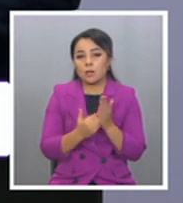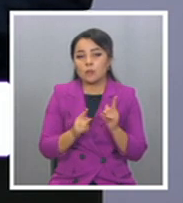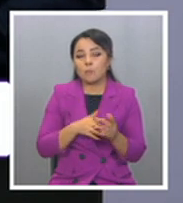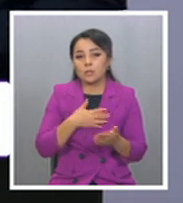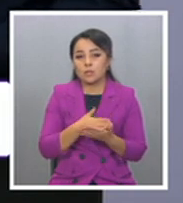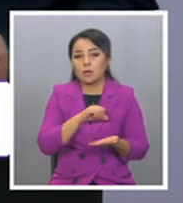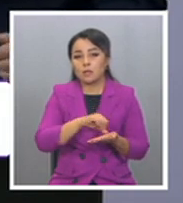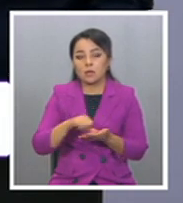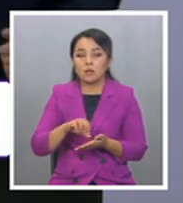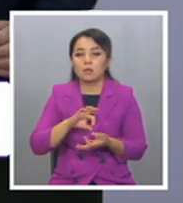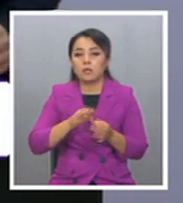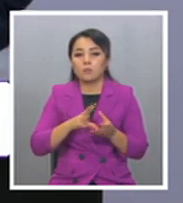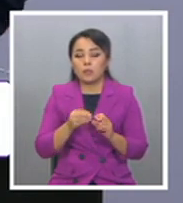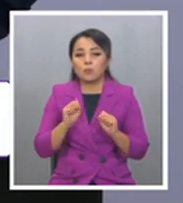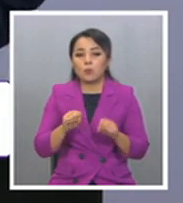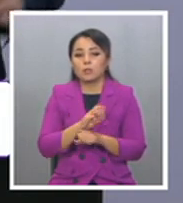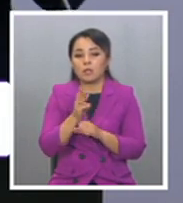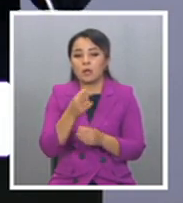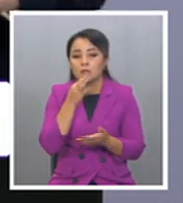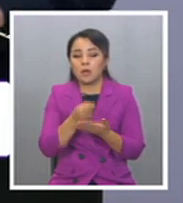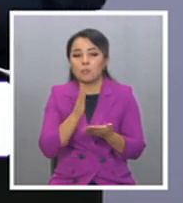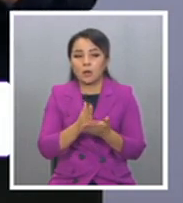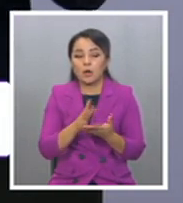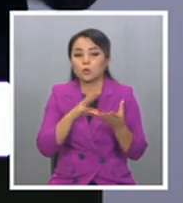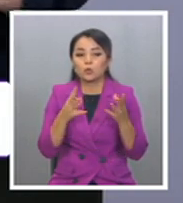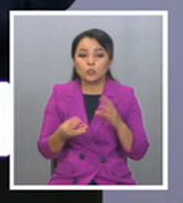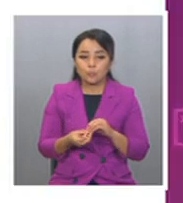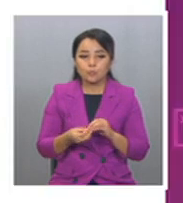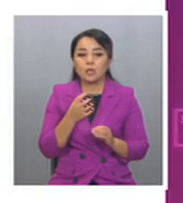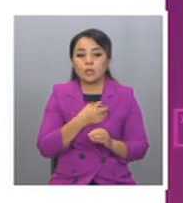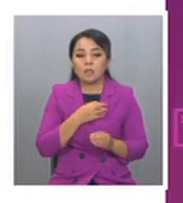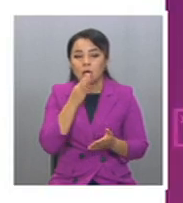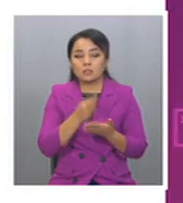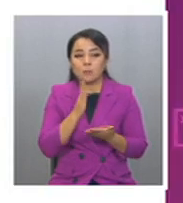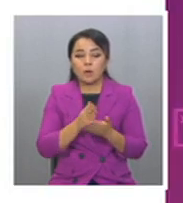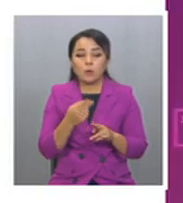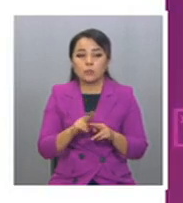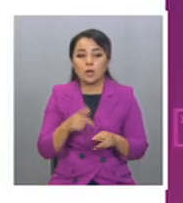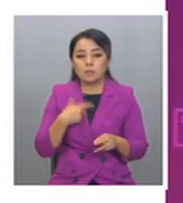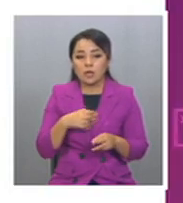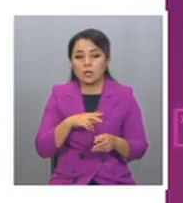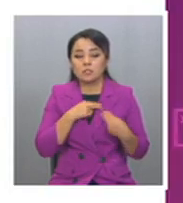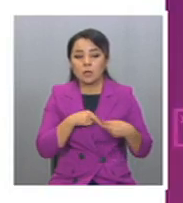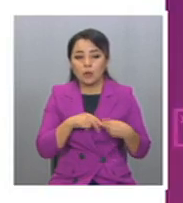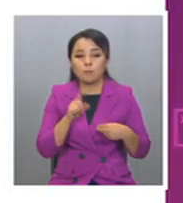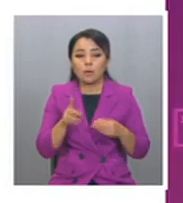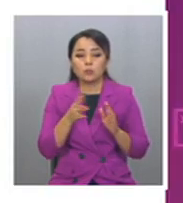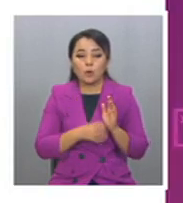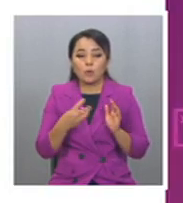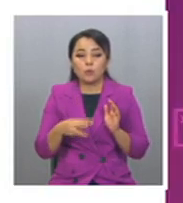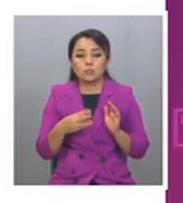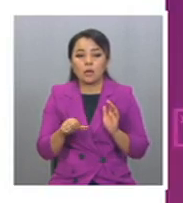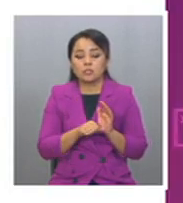араласуымен қамтамасыз етілуі мүмкін деген жаңағы тұжырымын негізге алды. Бұл өзінің еңбегін 1936